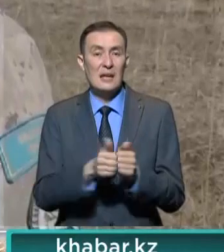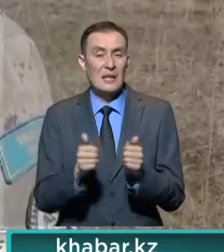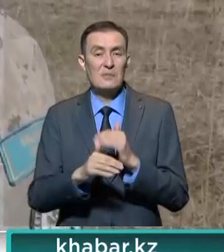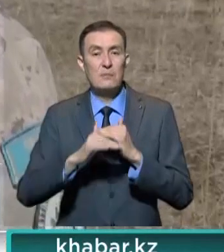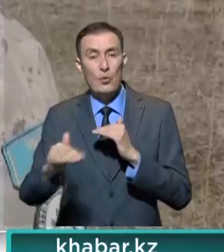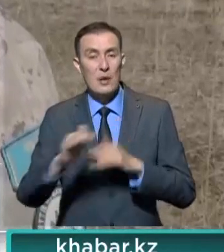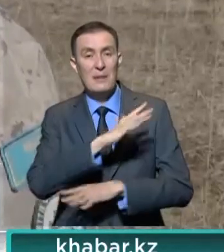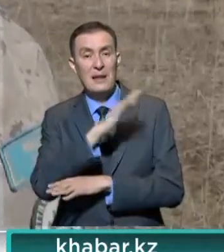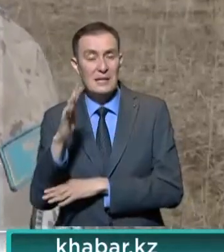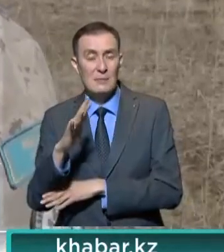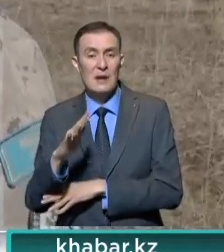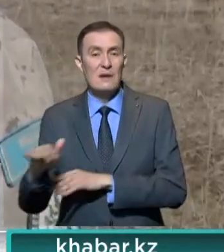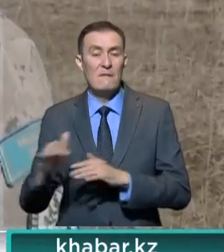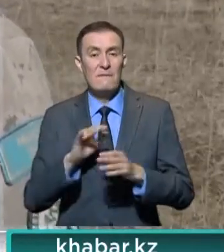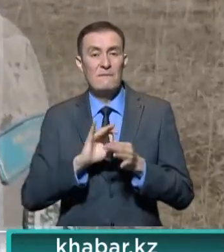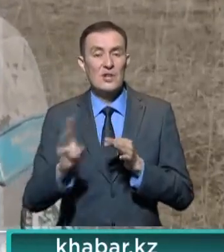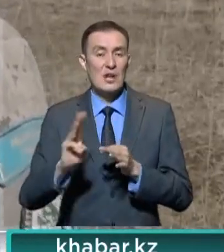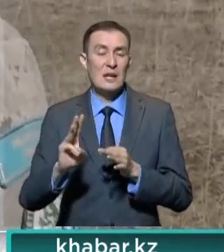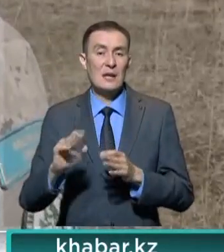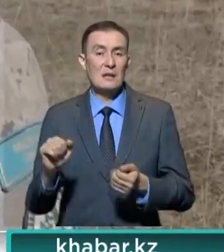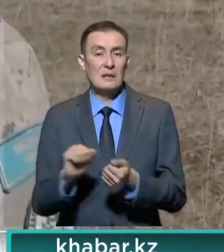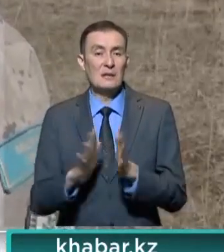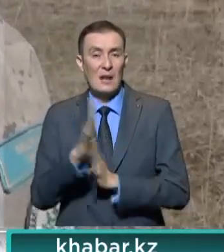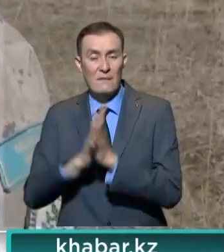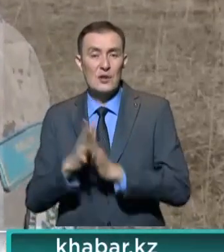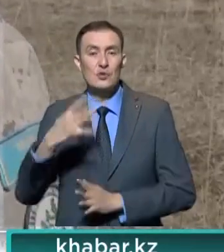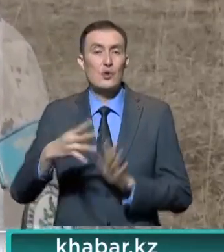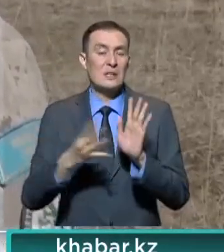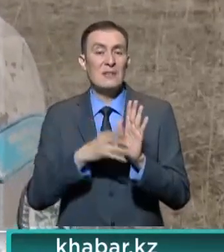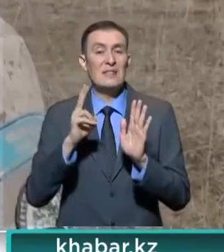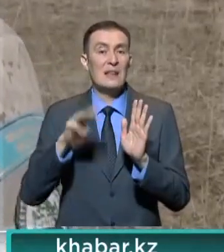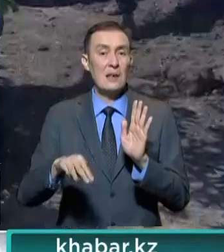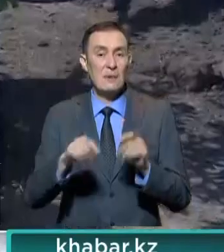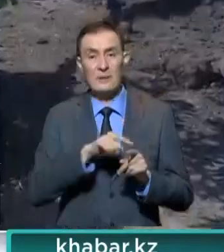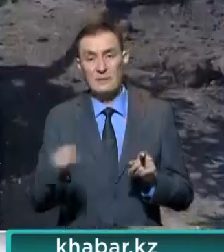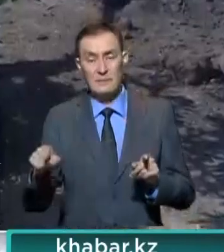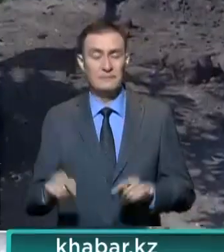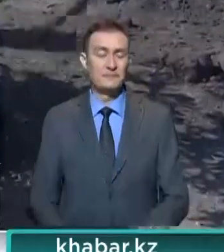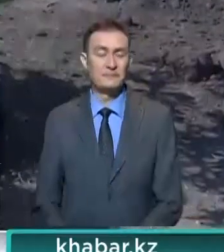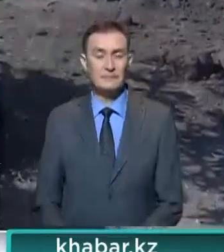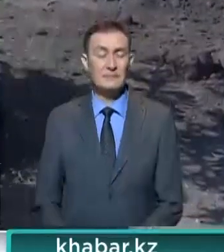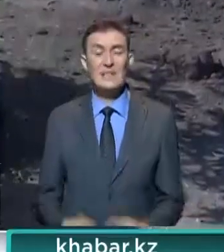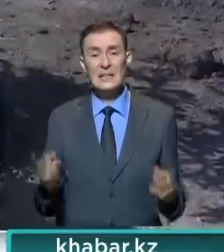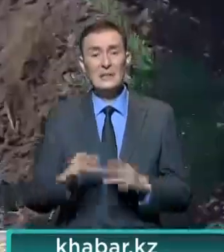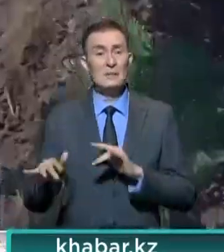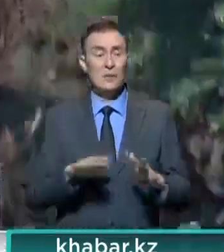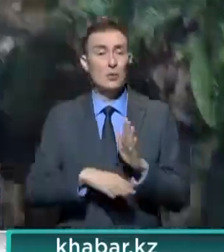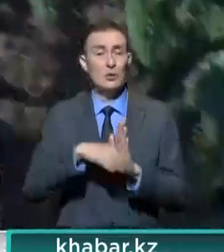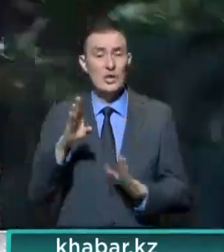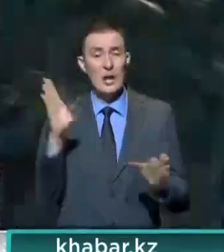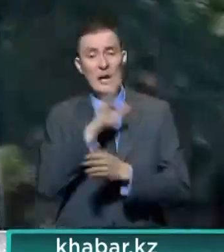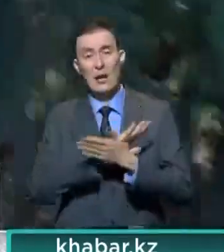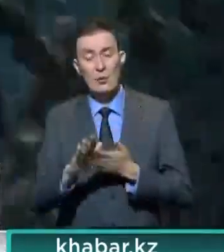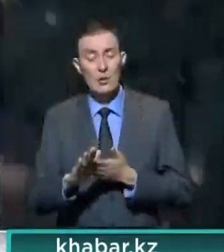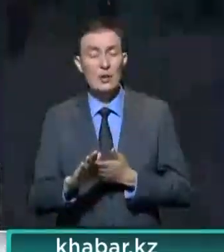полем и лесом, проведены выжигания лесной травы в количестве 49 километров. Одной из необходимых мер по улучшению